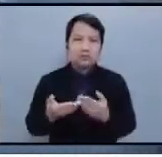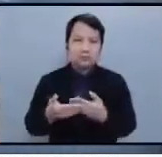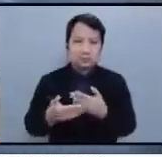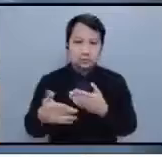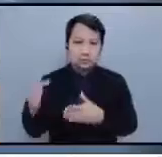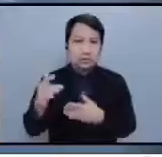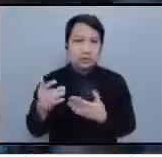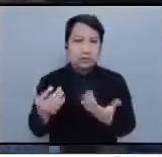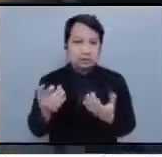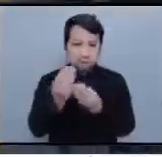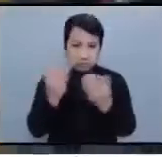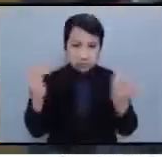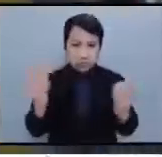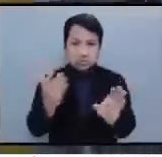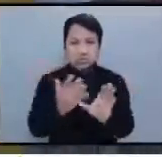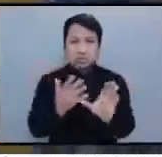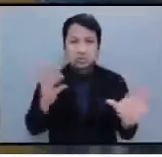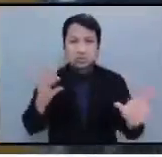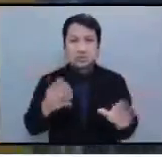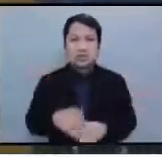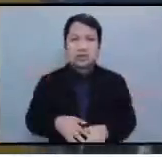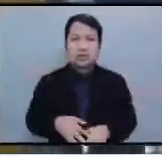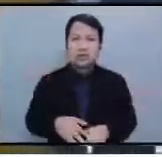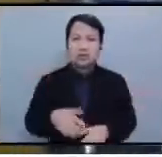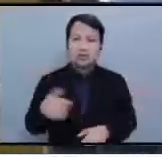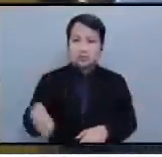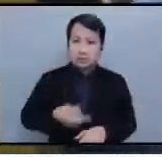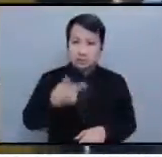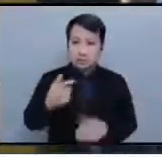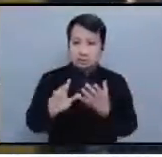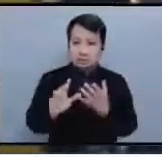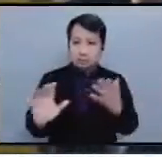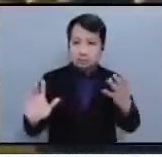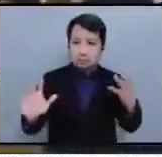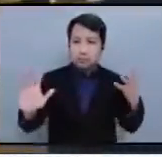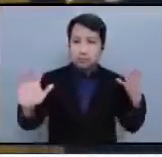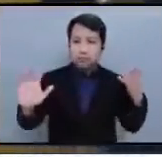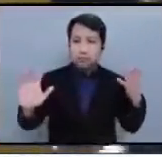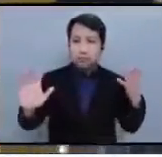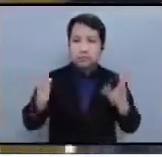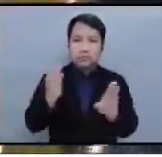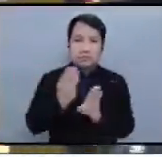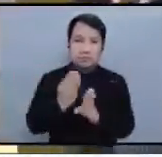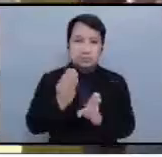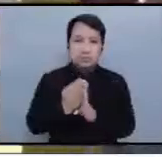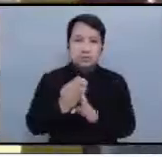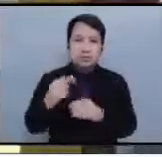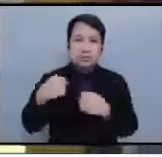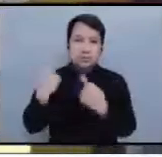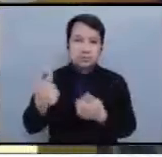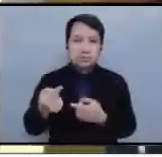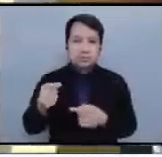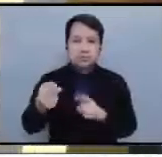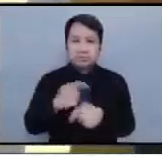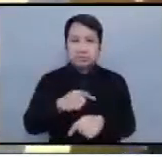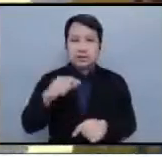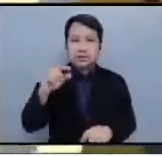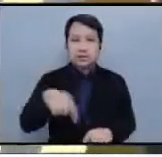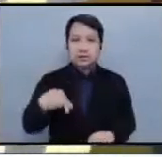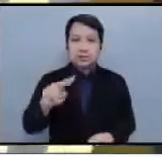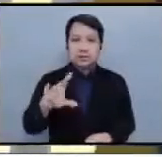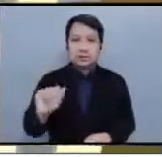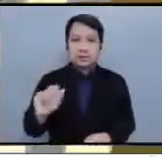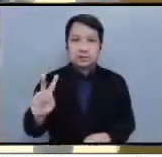ngayon may pila na. Bagamat mahaba, kapag may dumating naman na bus na biyahin pa Quezon Avenue, agad naman